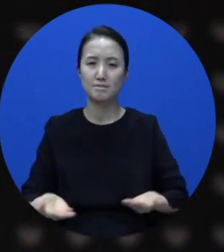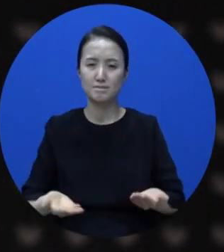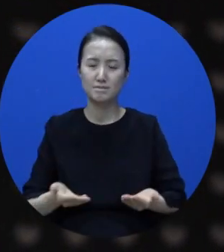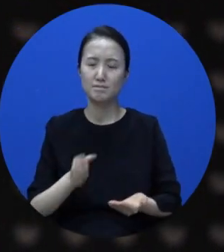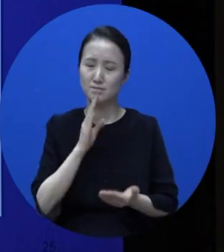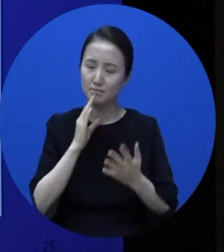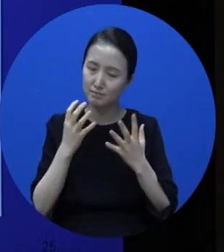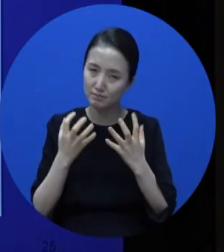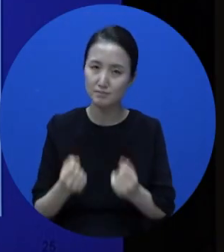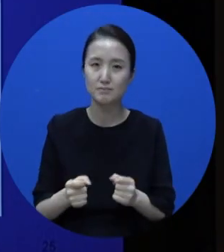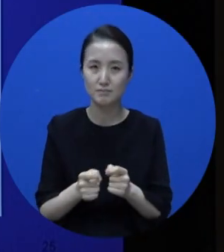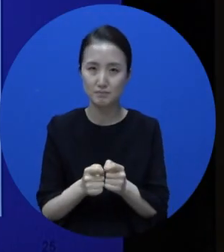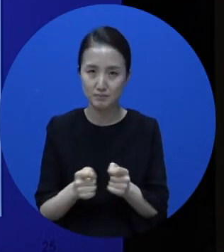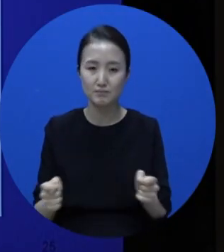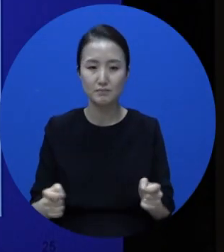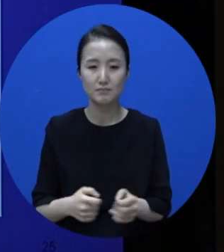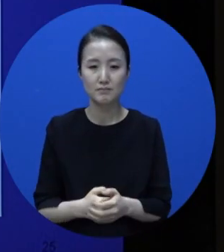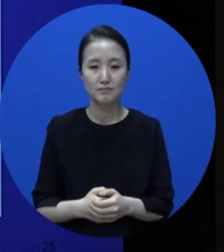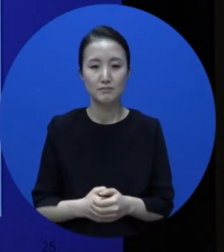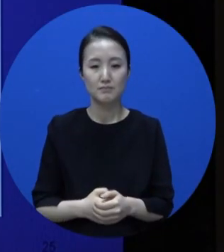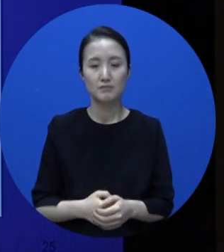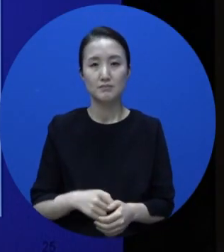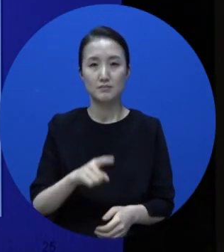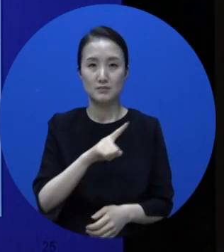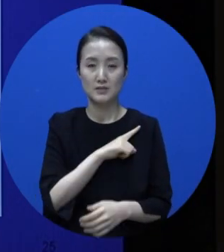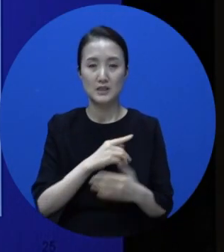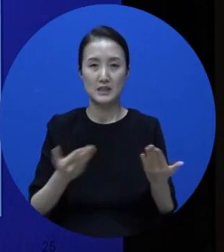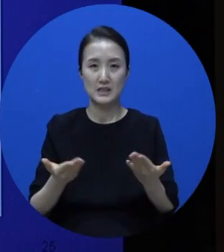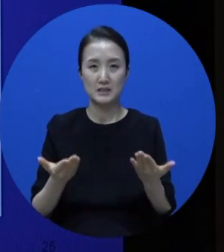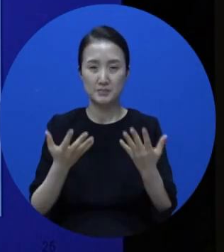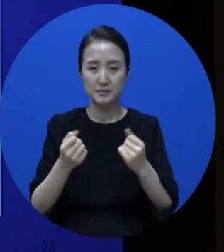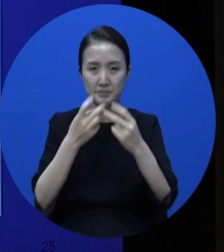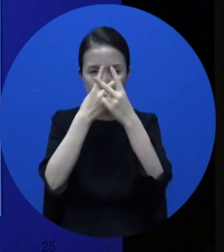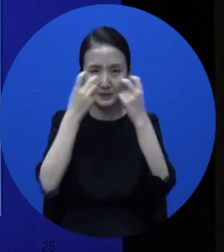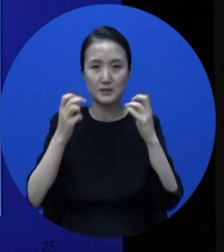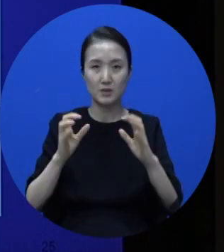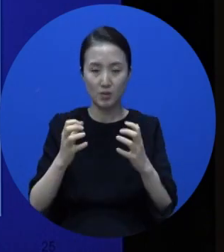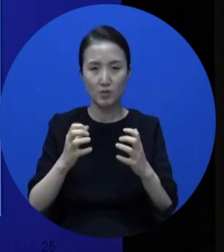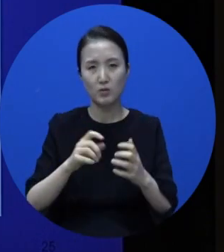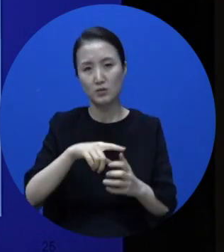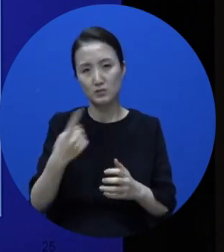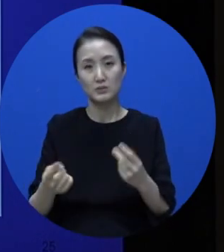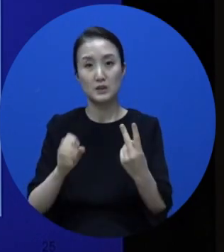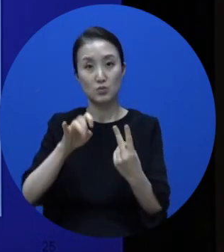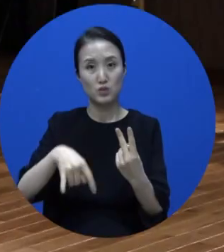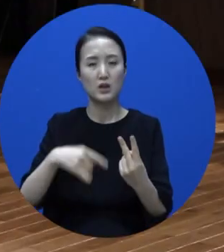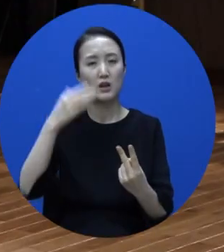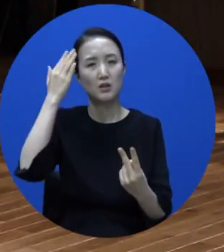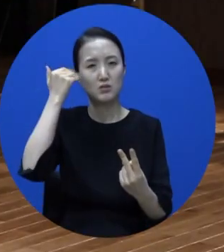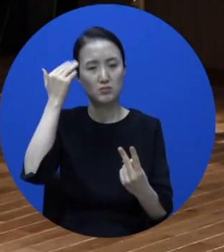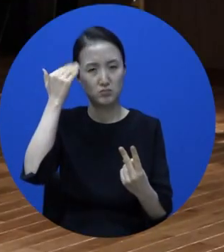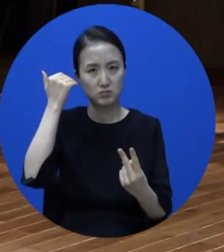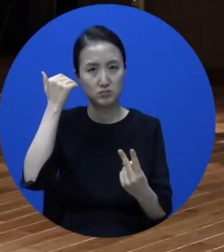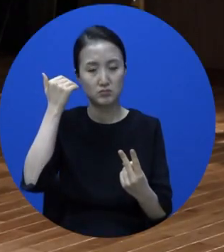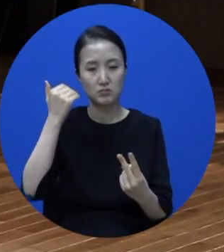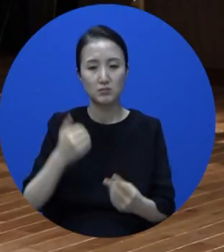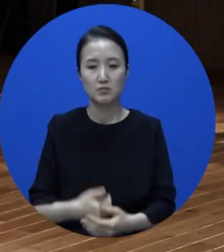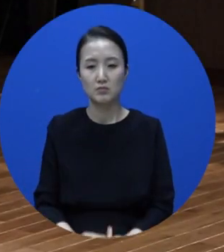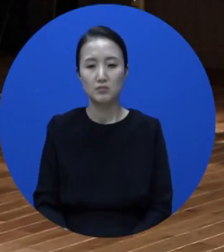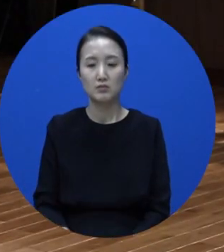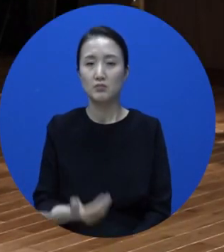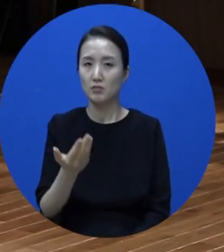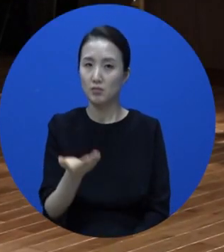보시는 것처럼 멕시코 다음으로 가장 많이 일하는 나라 근데 이 경제대국이